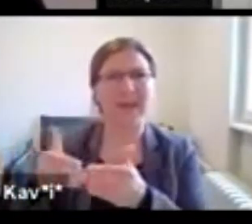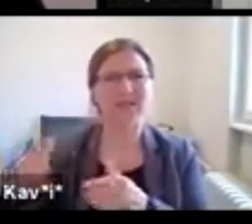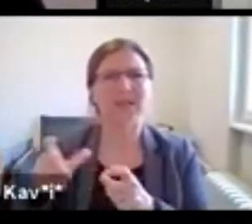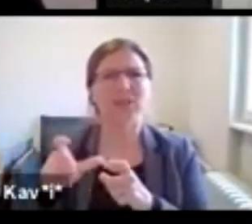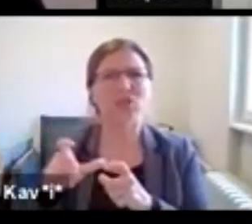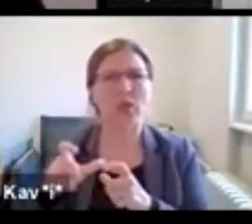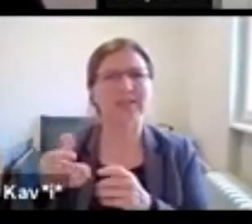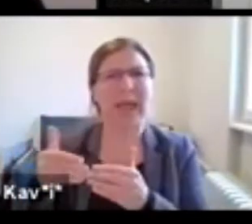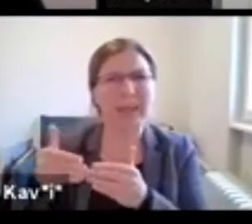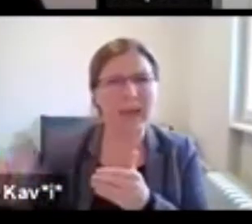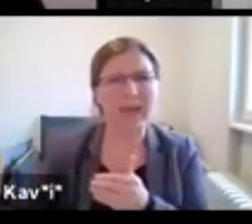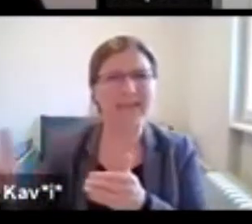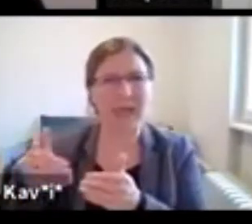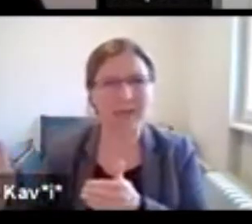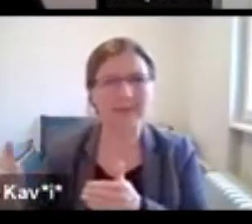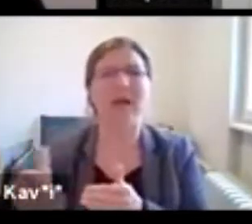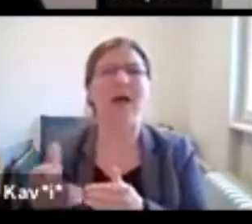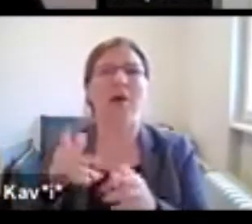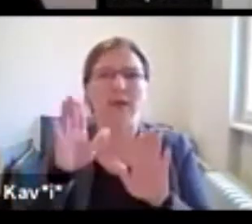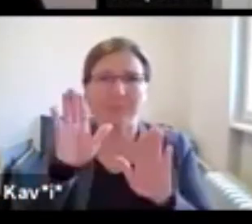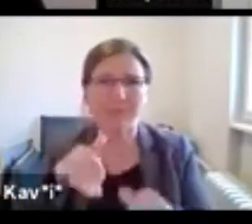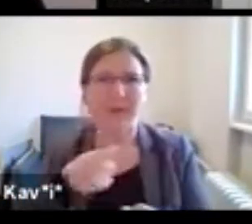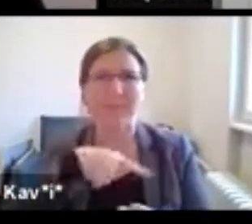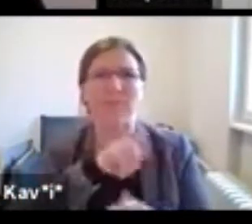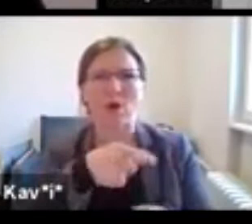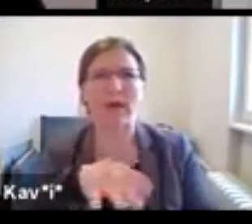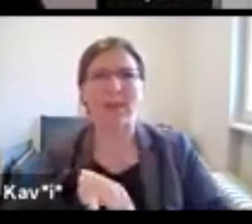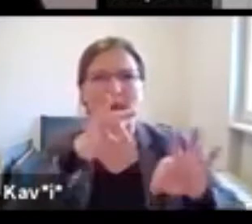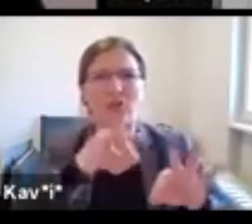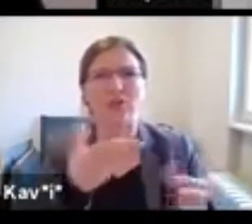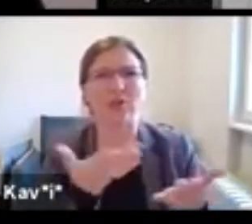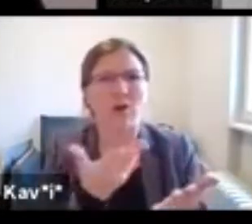nekako prevazišao na COVID siguran način.